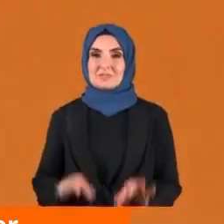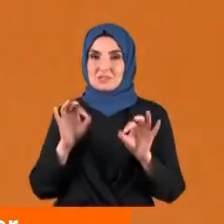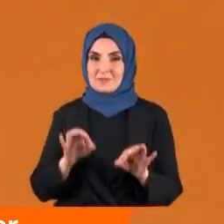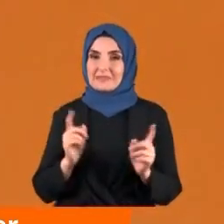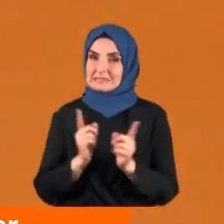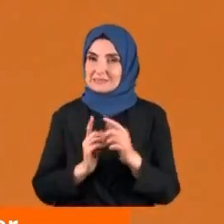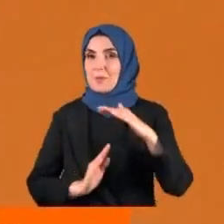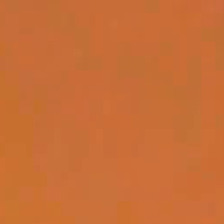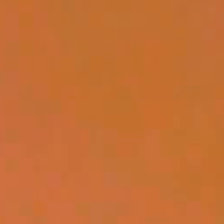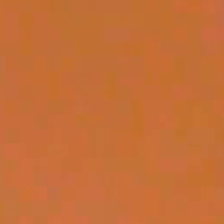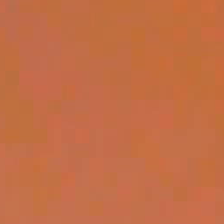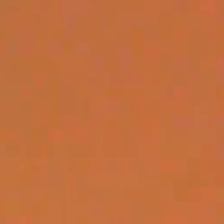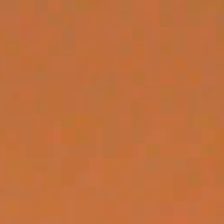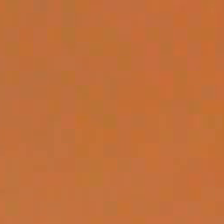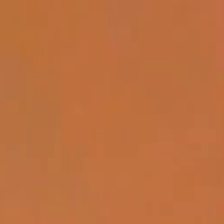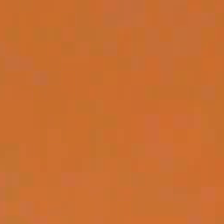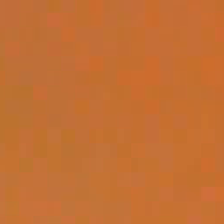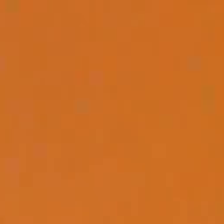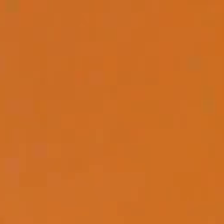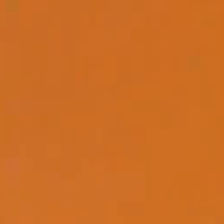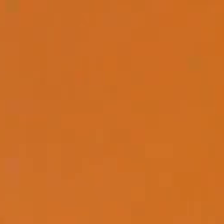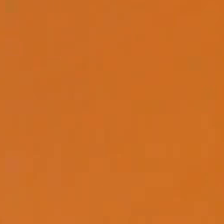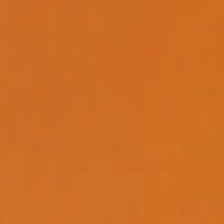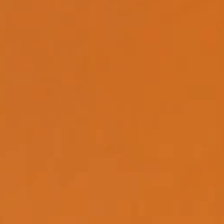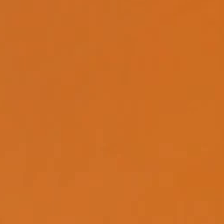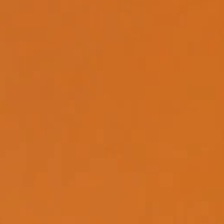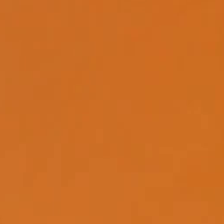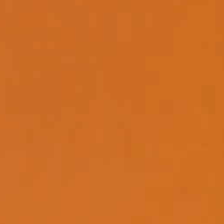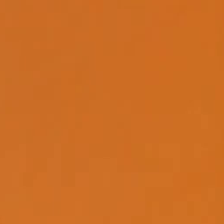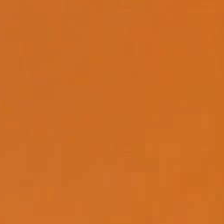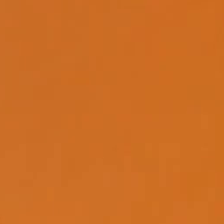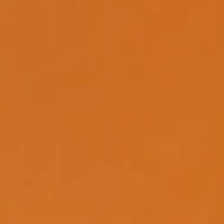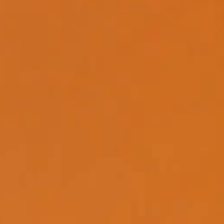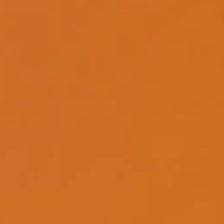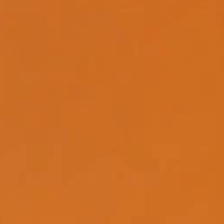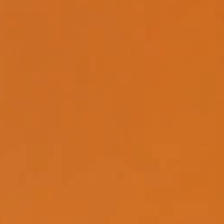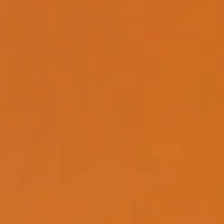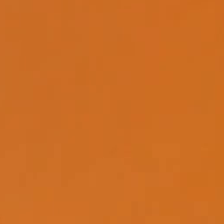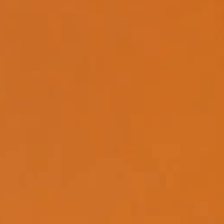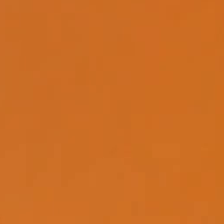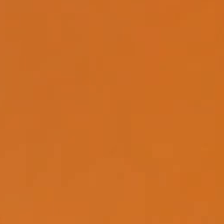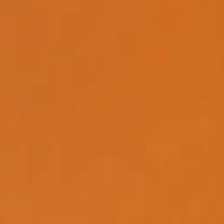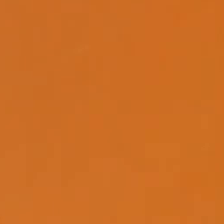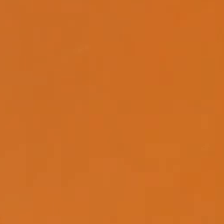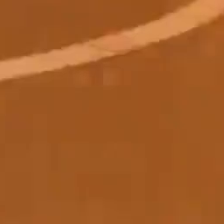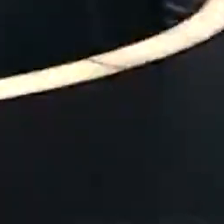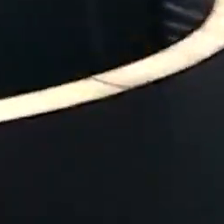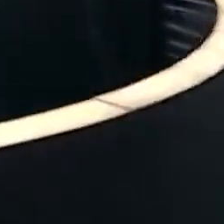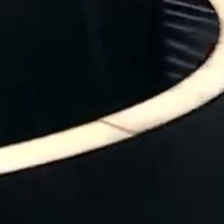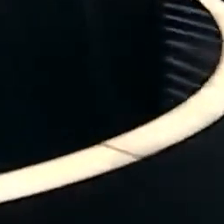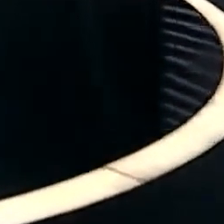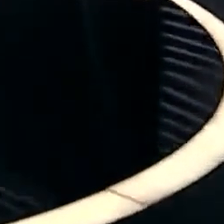Şimdi kısa bir ara. Reklamların ardından ana haber bültenimizi noktalıyoruz. Mutlu akşamlar, hoşça kalın.